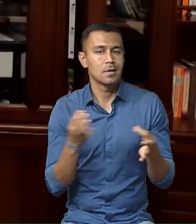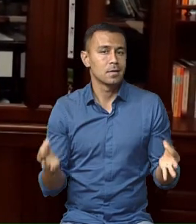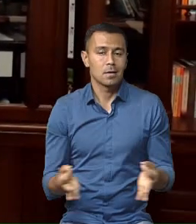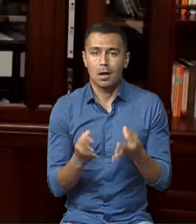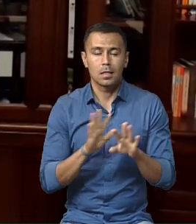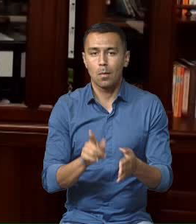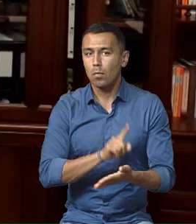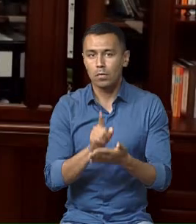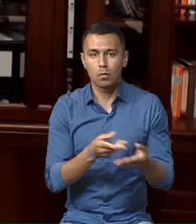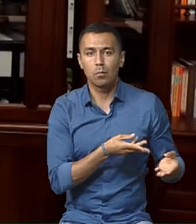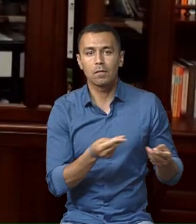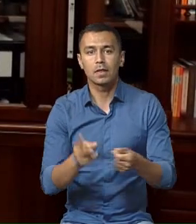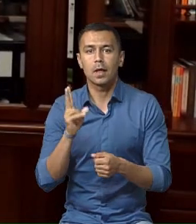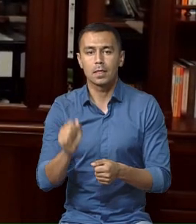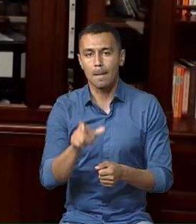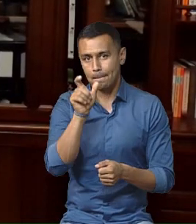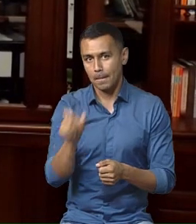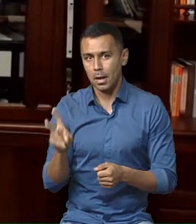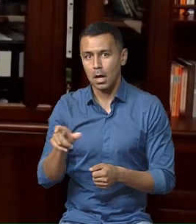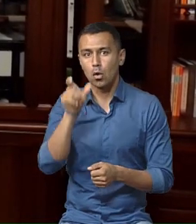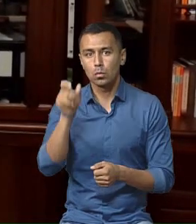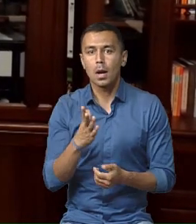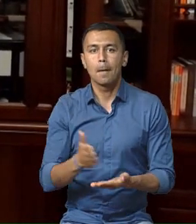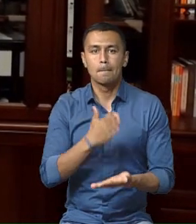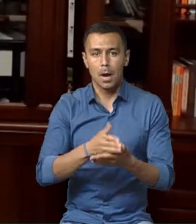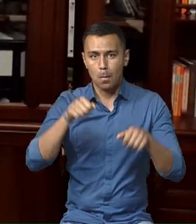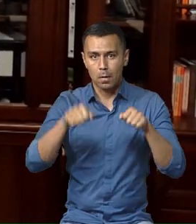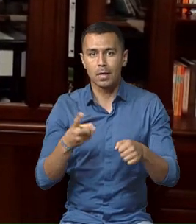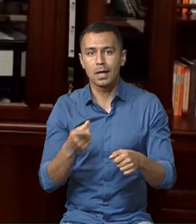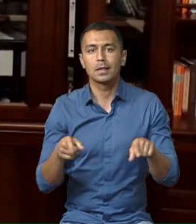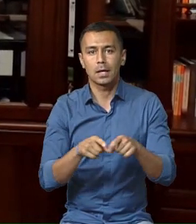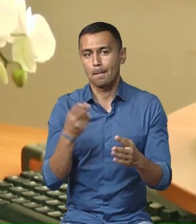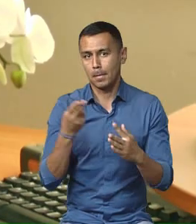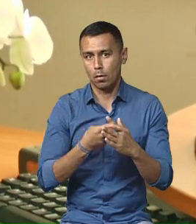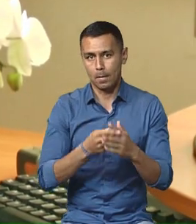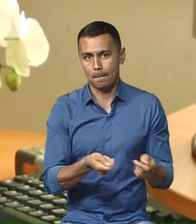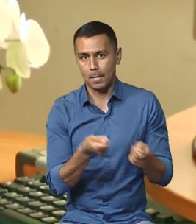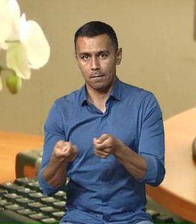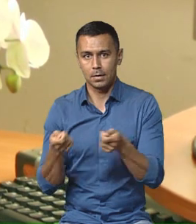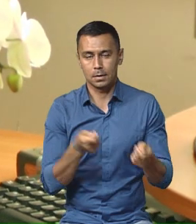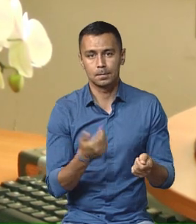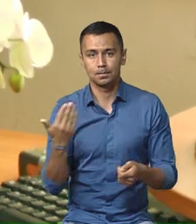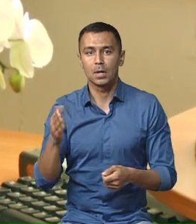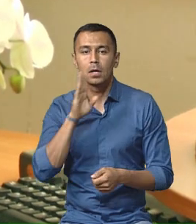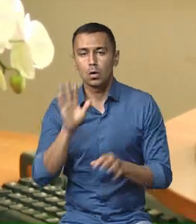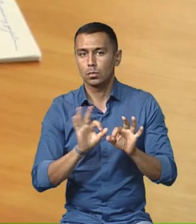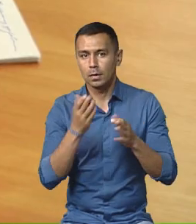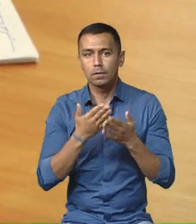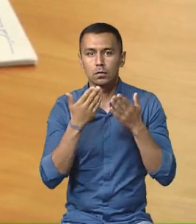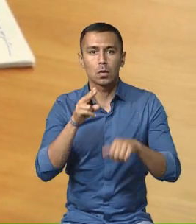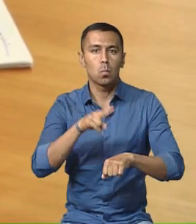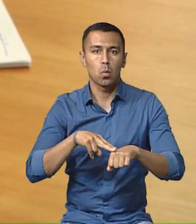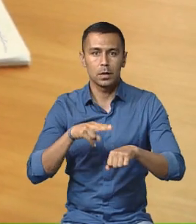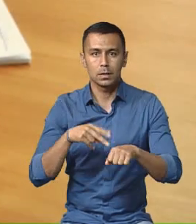не повинно впливати на пасажира, на особу, яка має право на таке пільгове перевезення. Марина Березюк розповідає, звернулася в